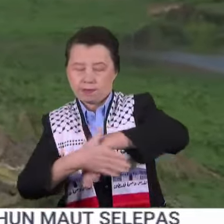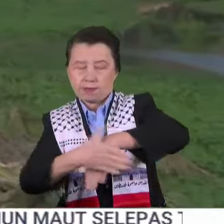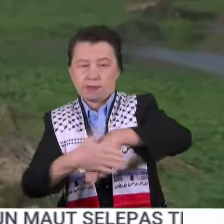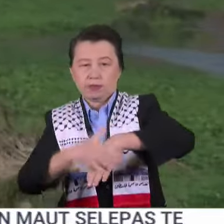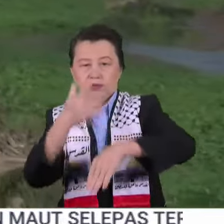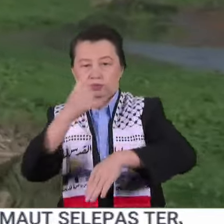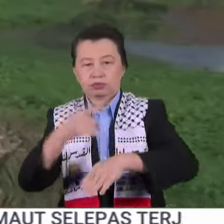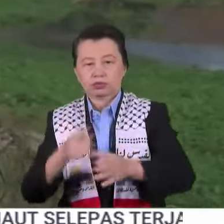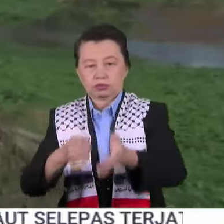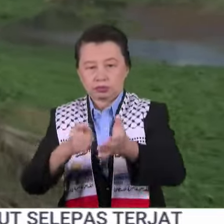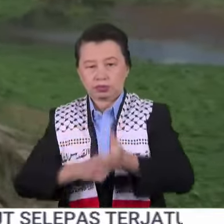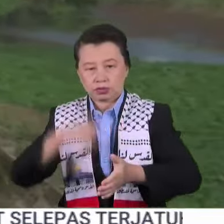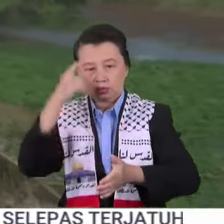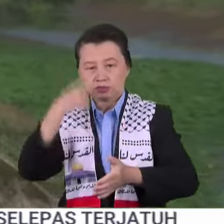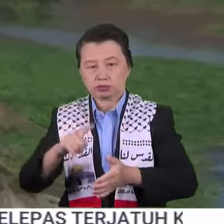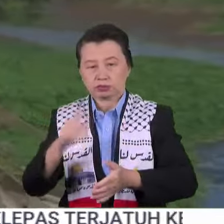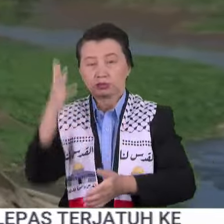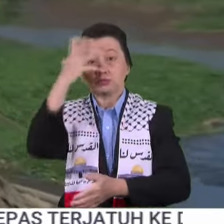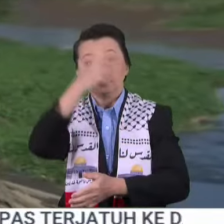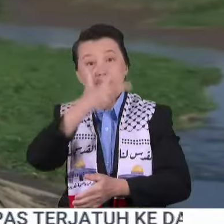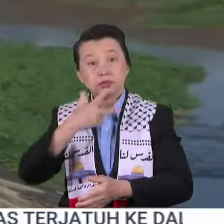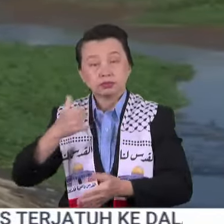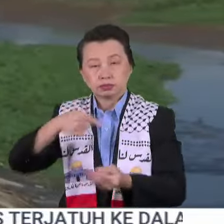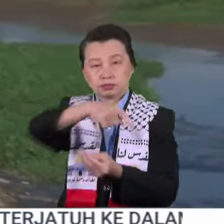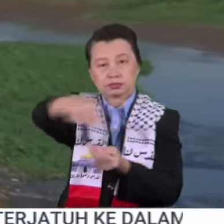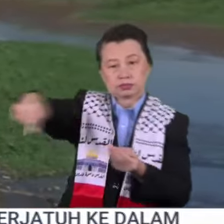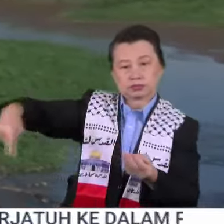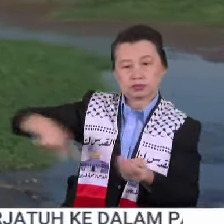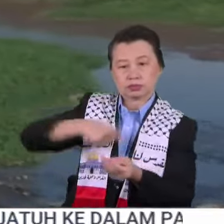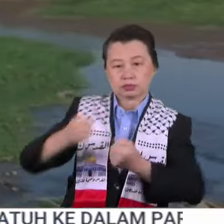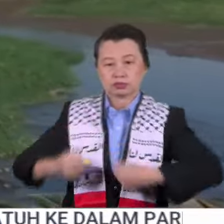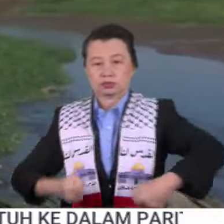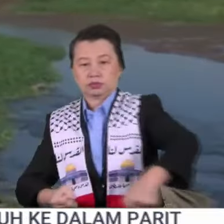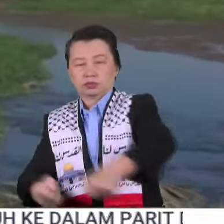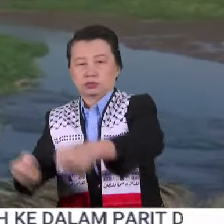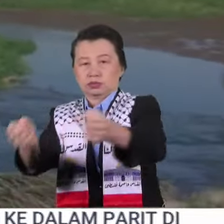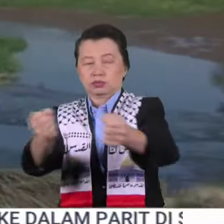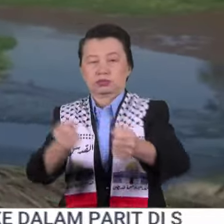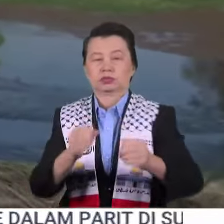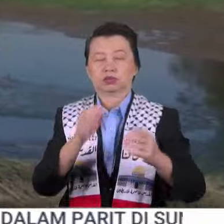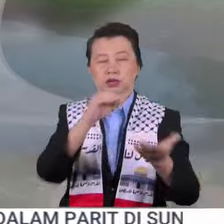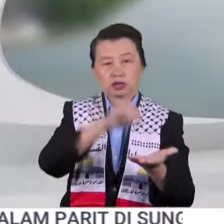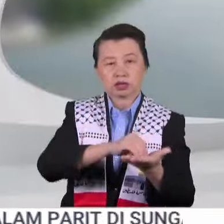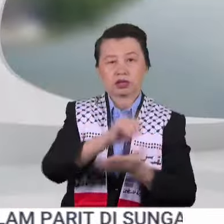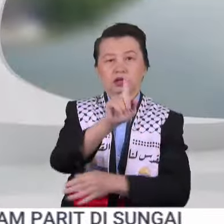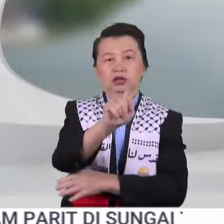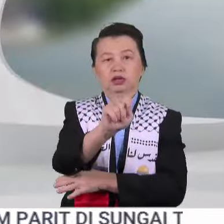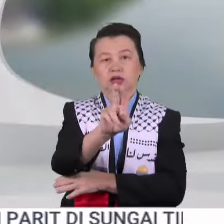mengambil kira keperluan untuk mengindahkan persekitaran sungai di Pekan Tuaran.